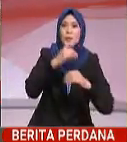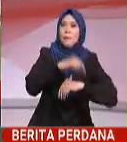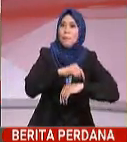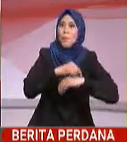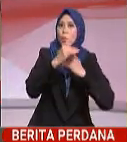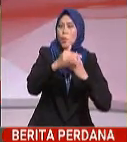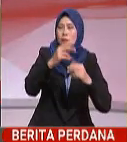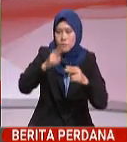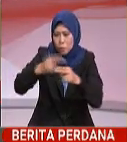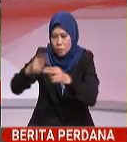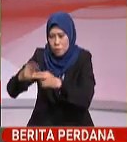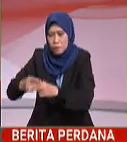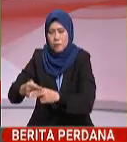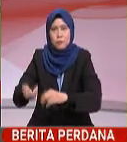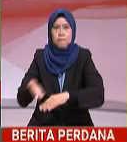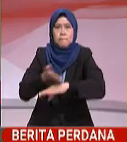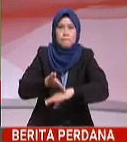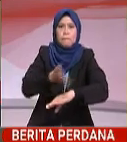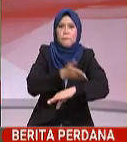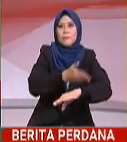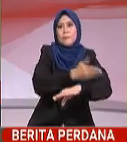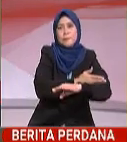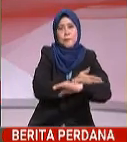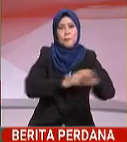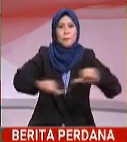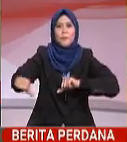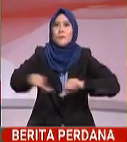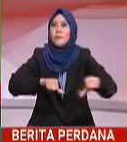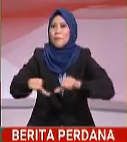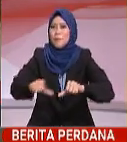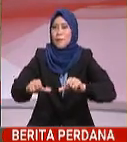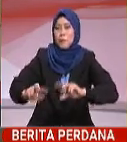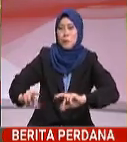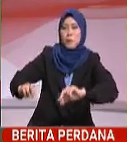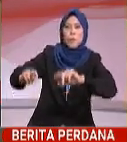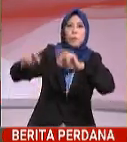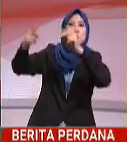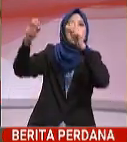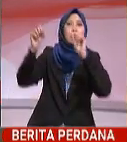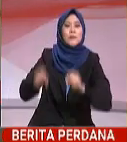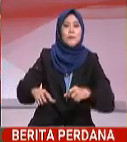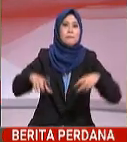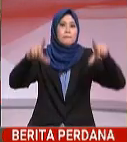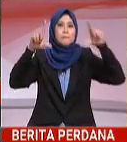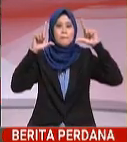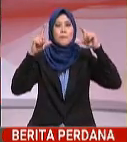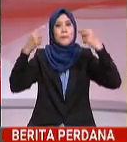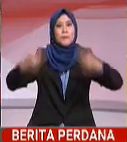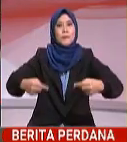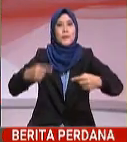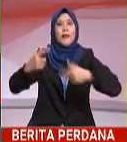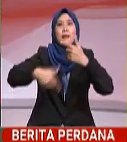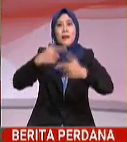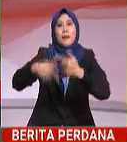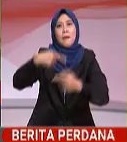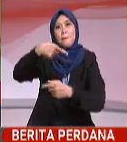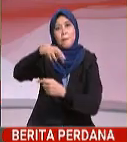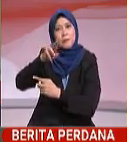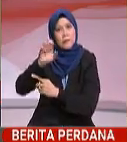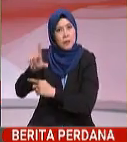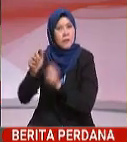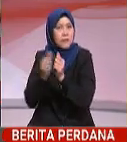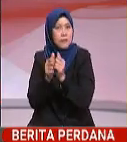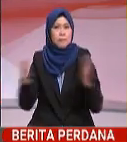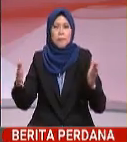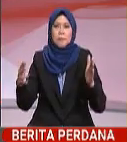yang suntuk untuk meningkatkan lagi tahap kecergasan dan prestasi agar dapat mengharungi aksi pertama Liga Premier tanpa